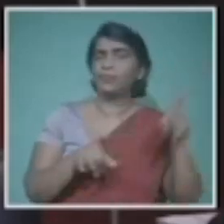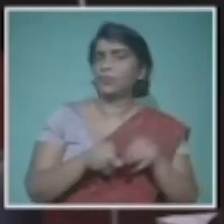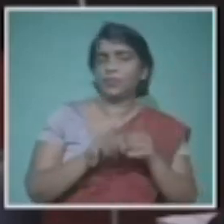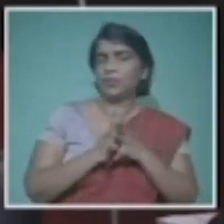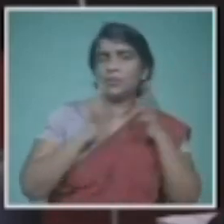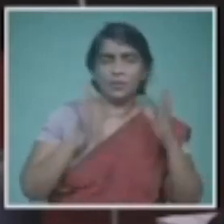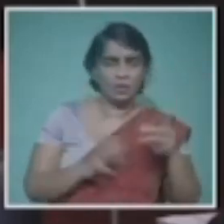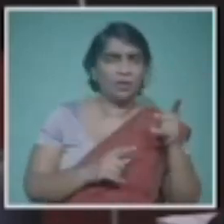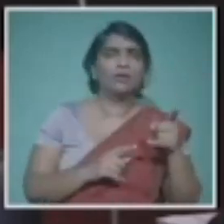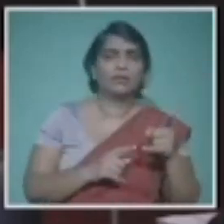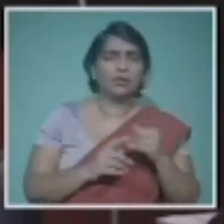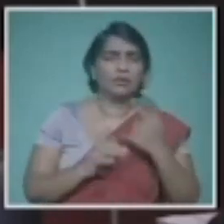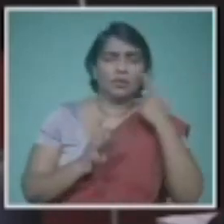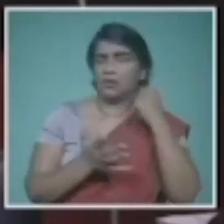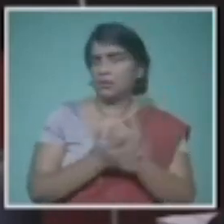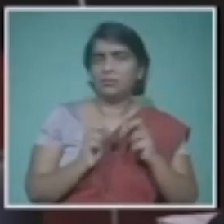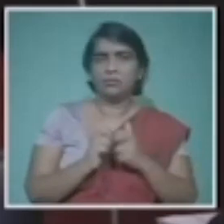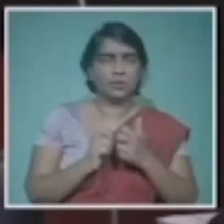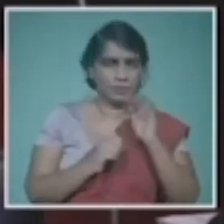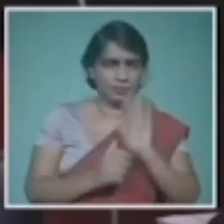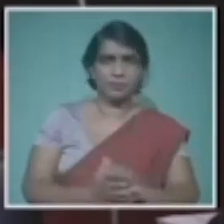විශාල අසහනකාරී තත්ත්වයක්.